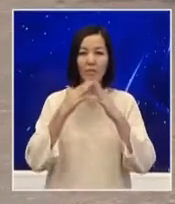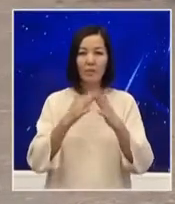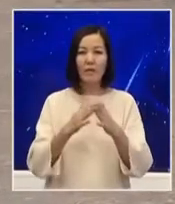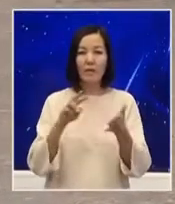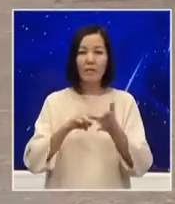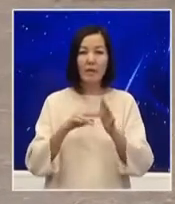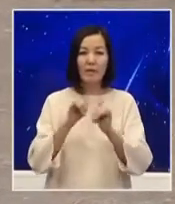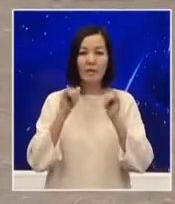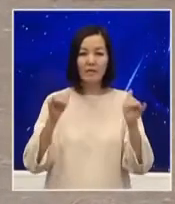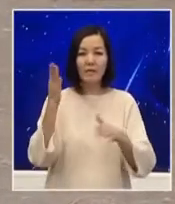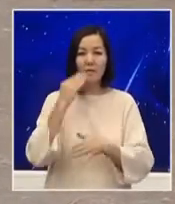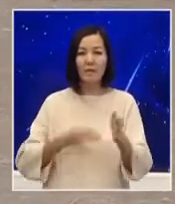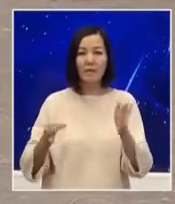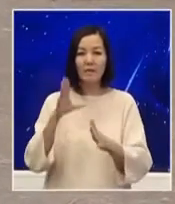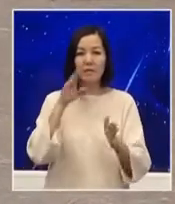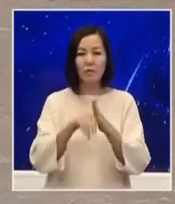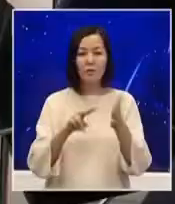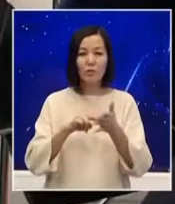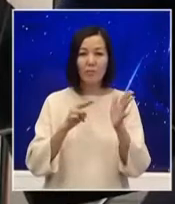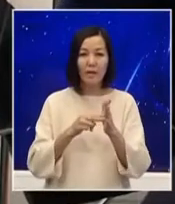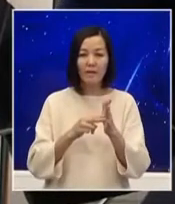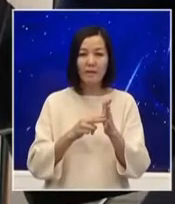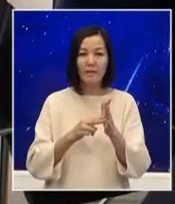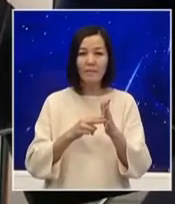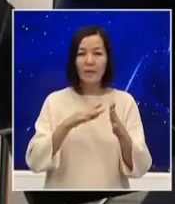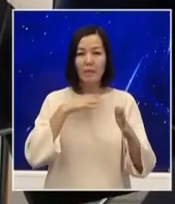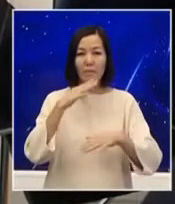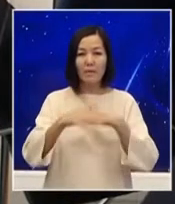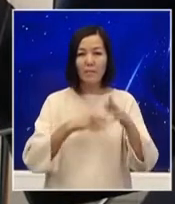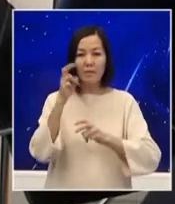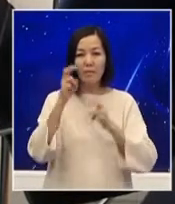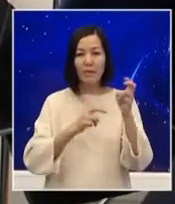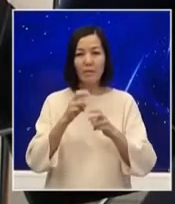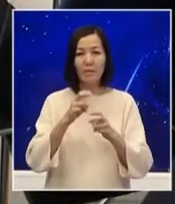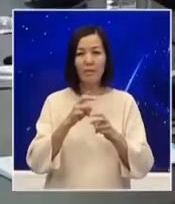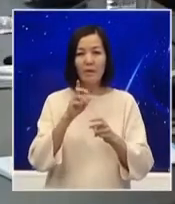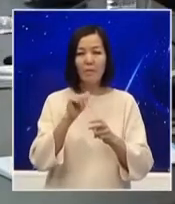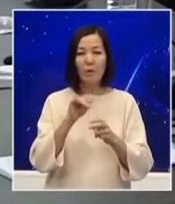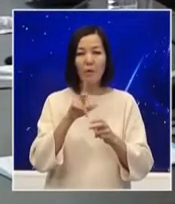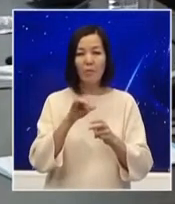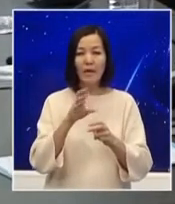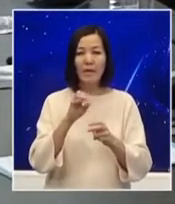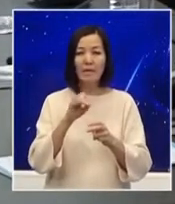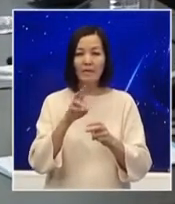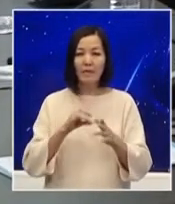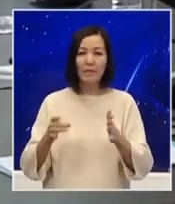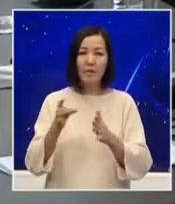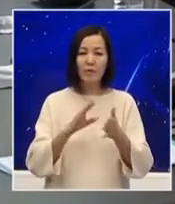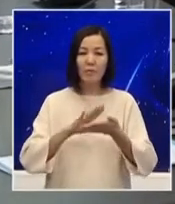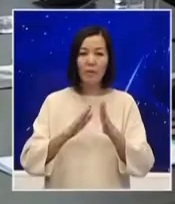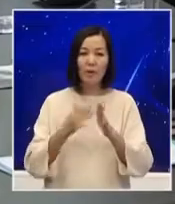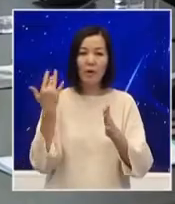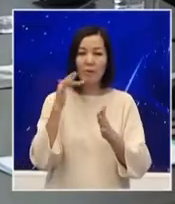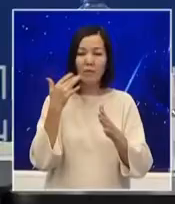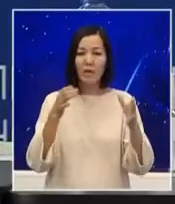плане развития области. В унисон этим планом строительство мясоперерабатывающего предприятия компании «Бауман» в Елийском районе, переговоры с американской